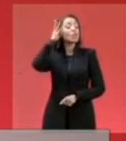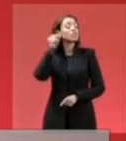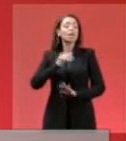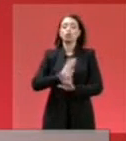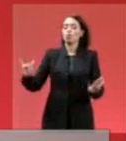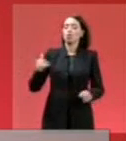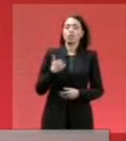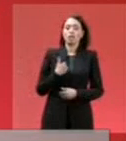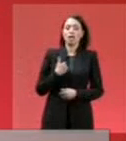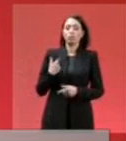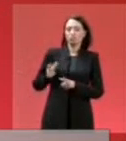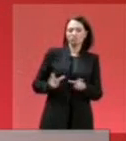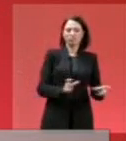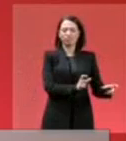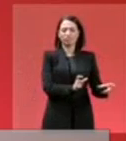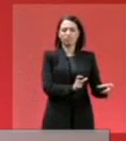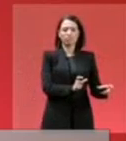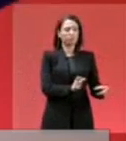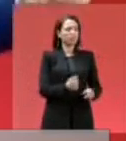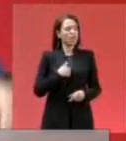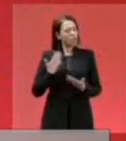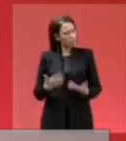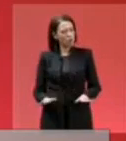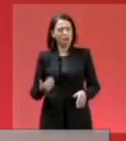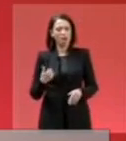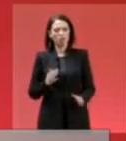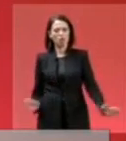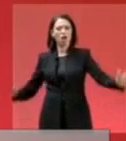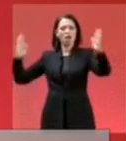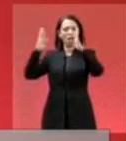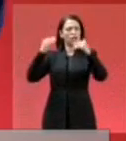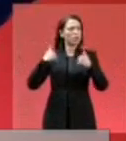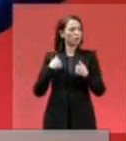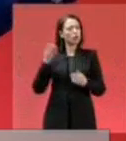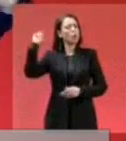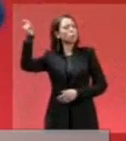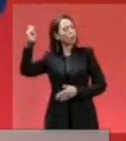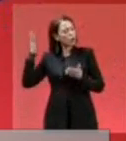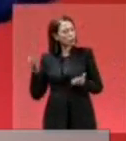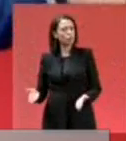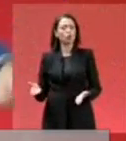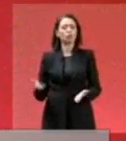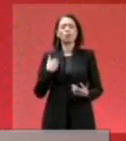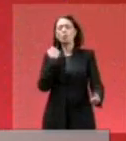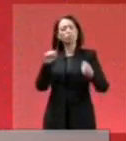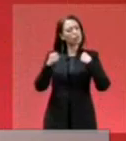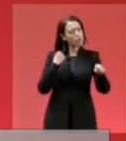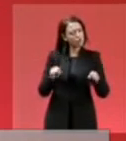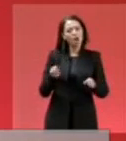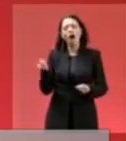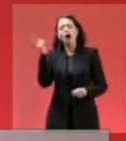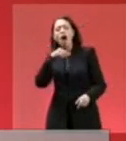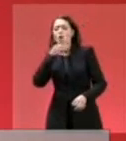ξεχάσω την περιφρόνησή του. Έχω βρεθεί αντιμέτωπος με πολιτικούς που διαφωνώ, που έχουμε